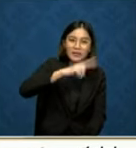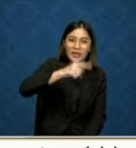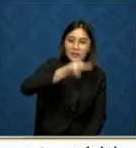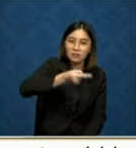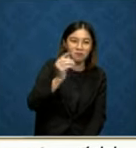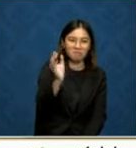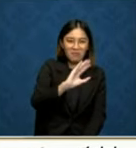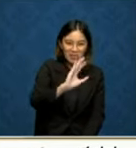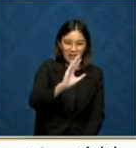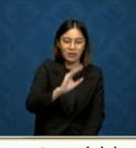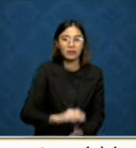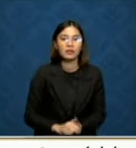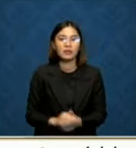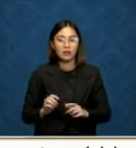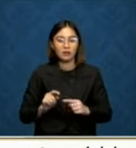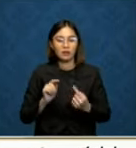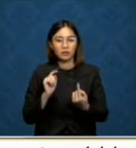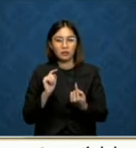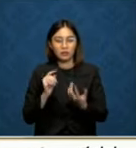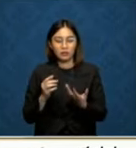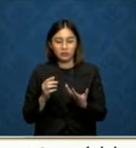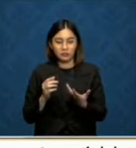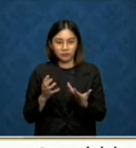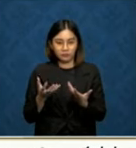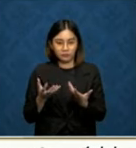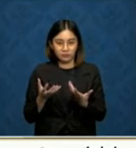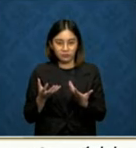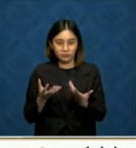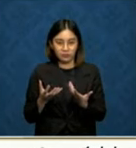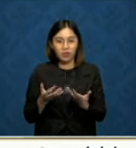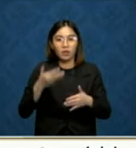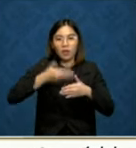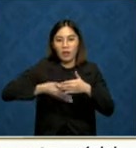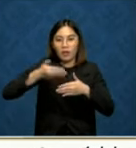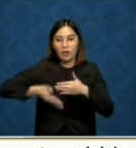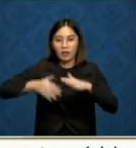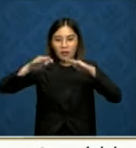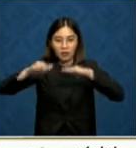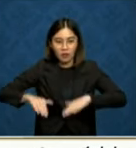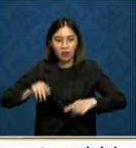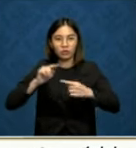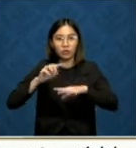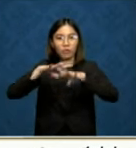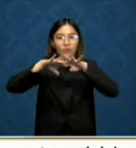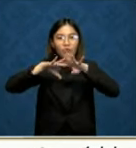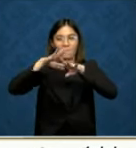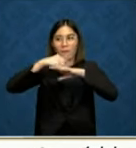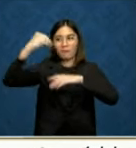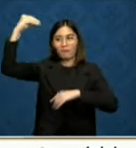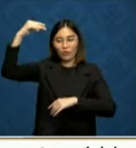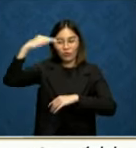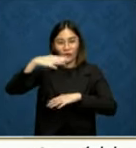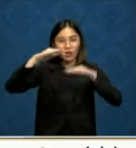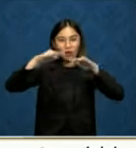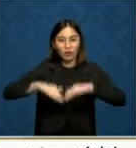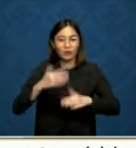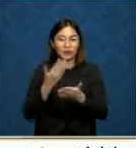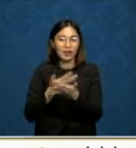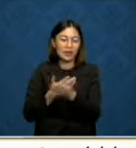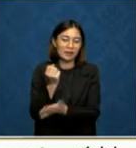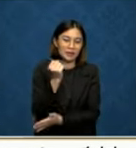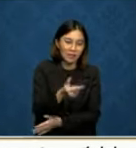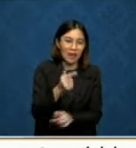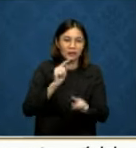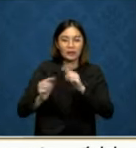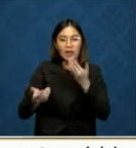้จริงเพรฉัน การจะรสถาอย เข ในการใช้SolarSales เพื่ลดค่าเฉยจ่ายของผู้บรโภคห